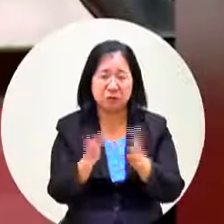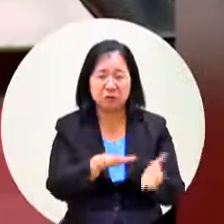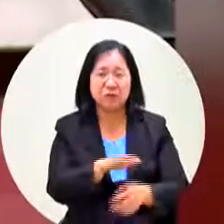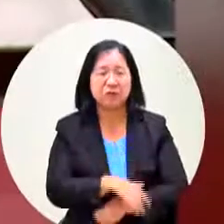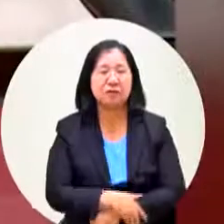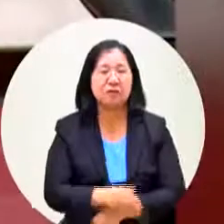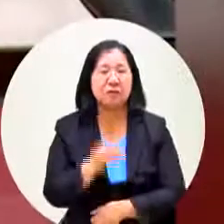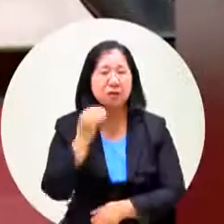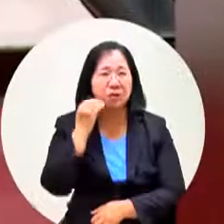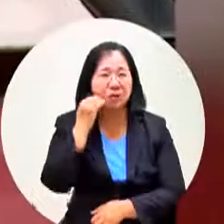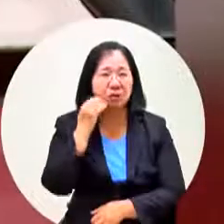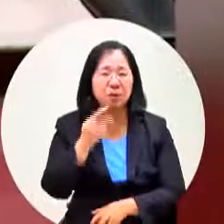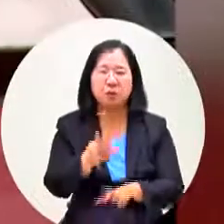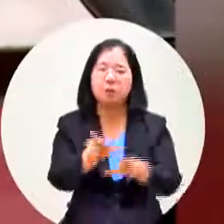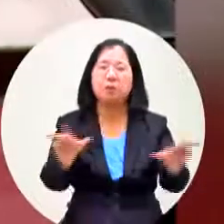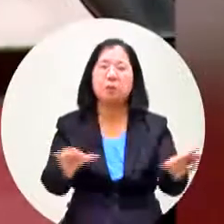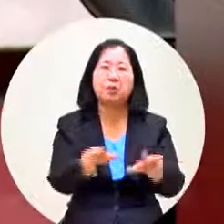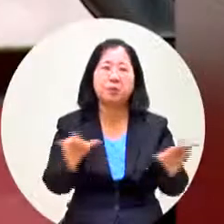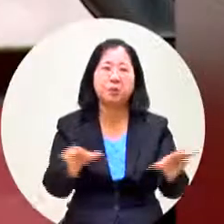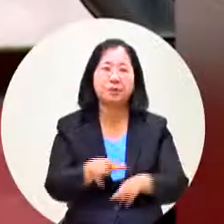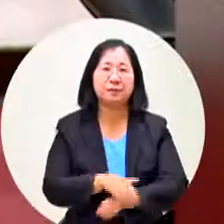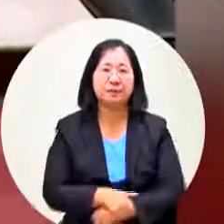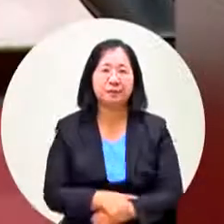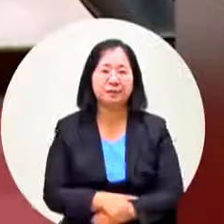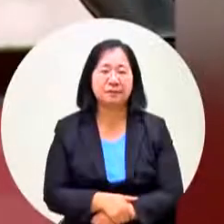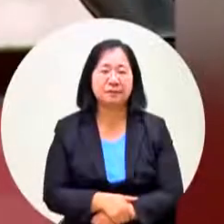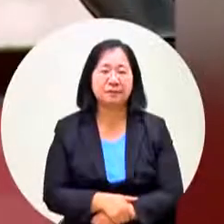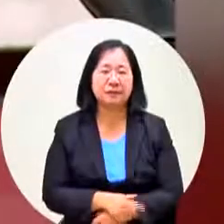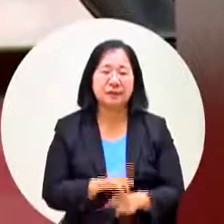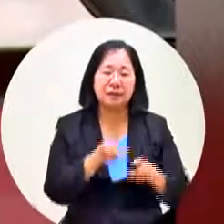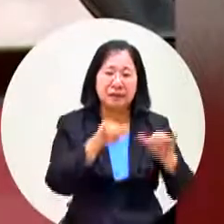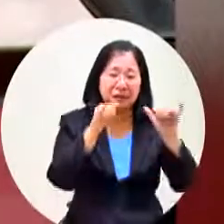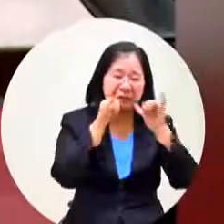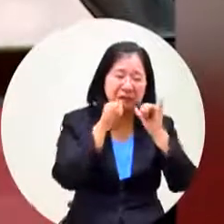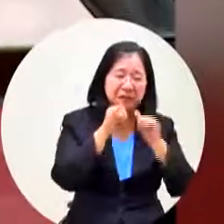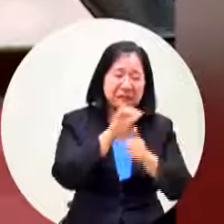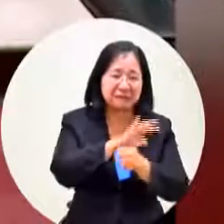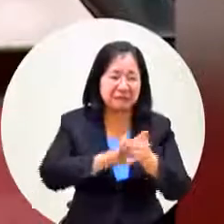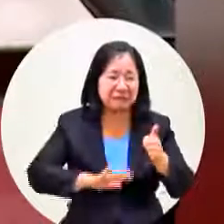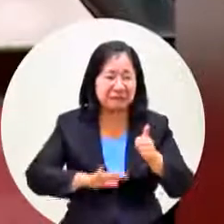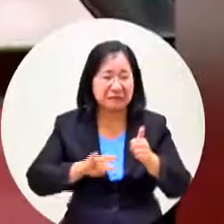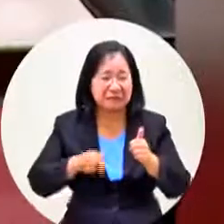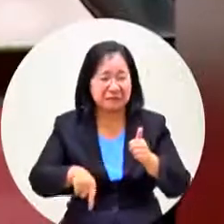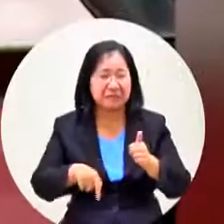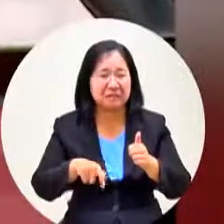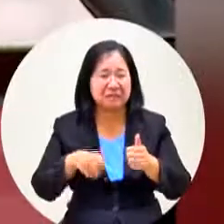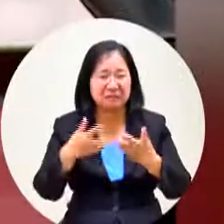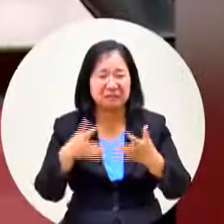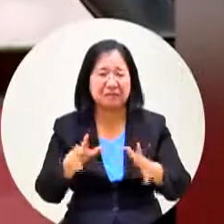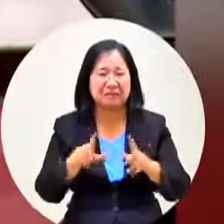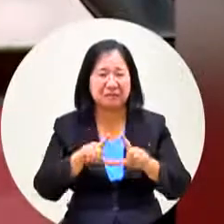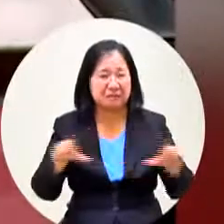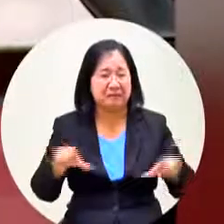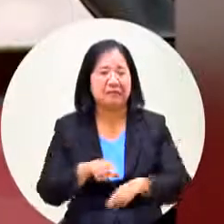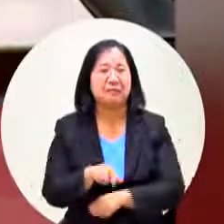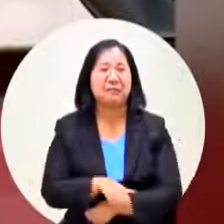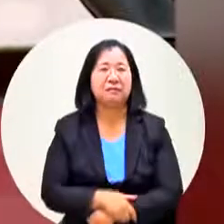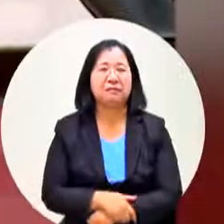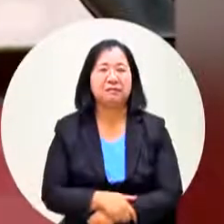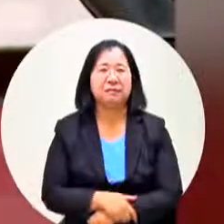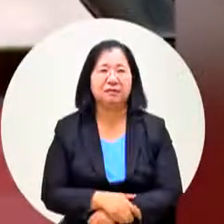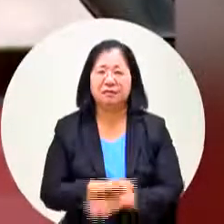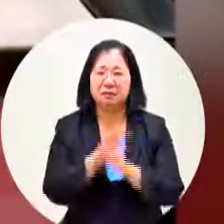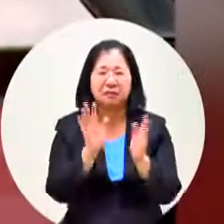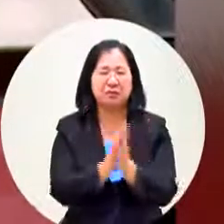足济，啊！而且这片吼，规片2000几公顷，进来你甲看吼，一片荒芜